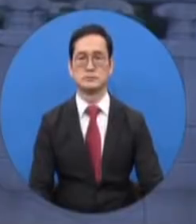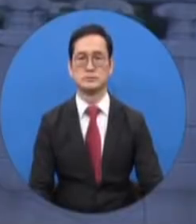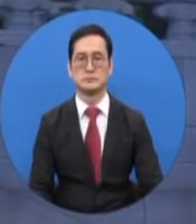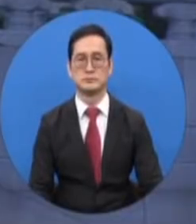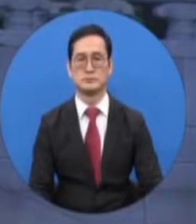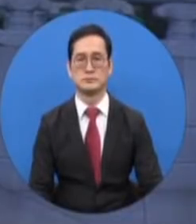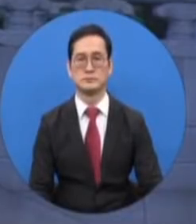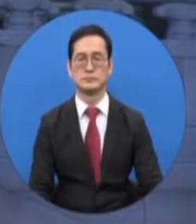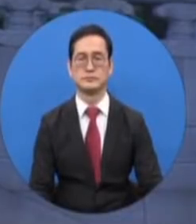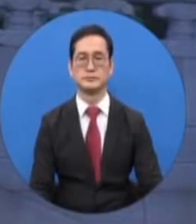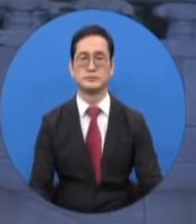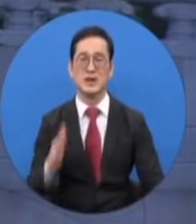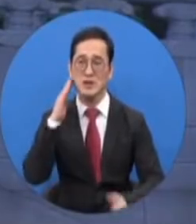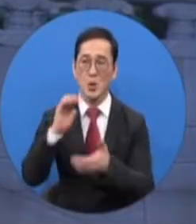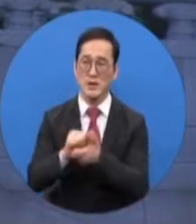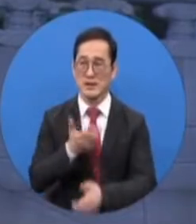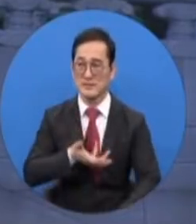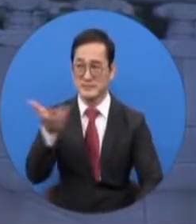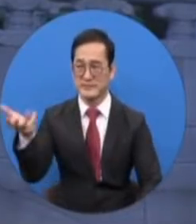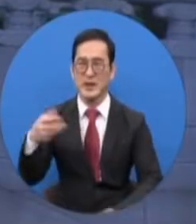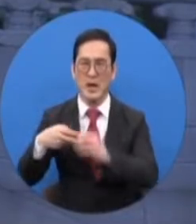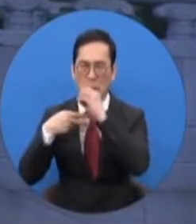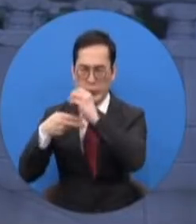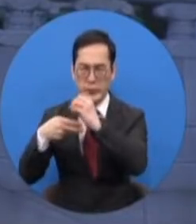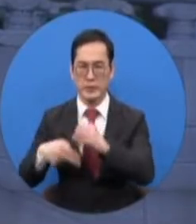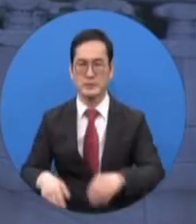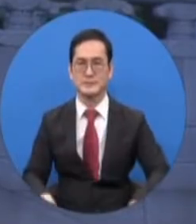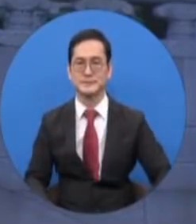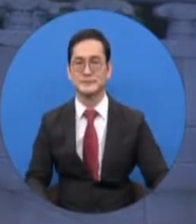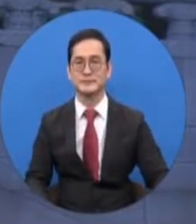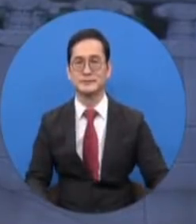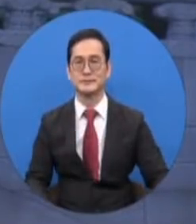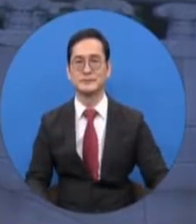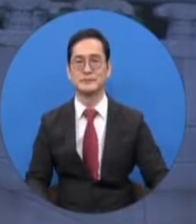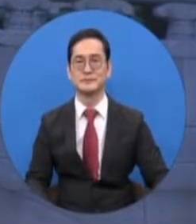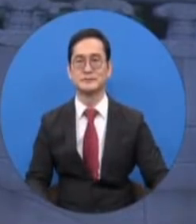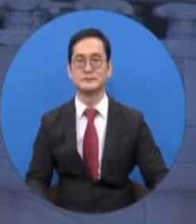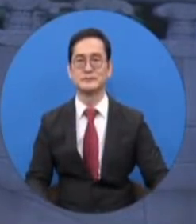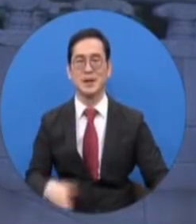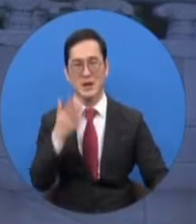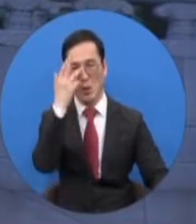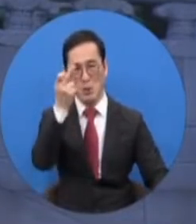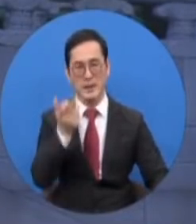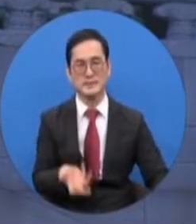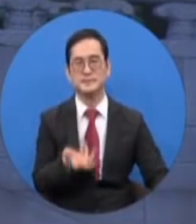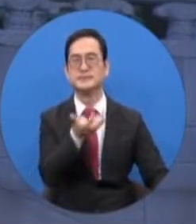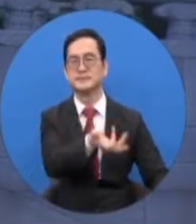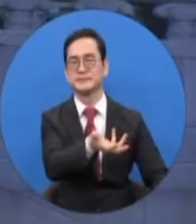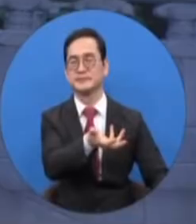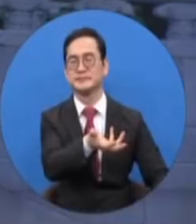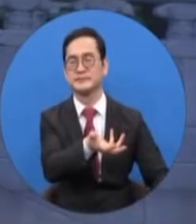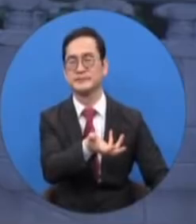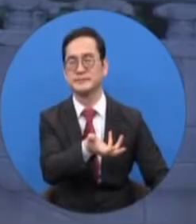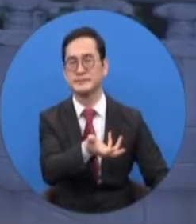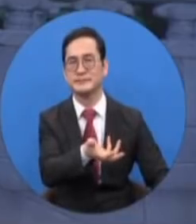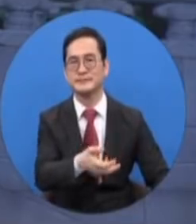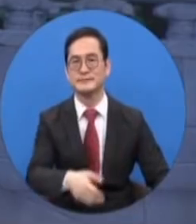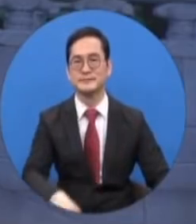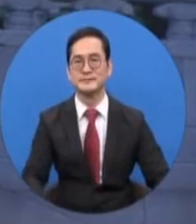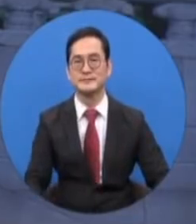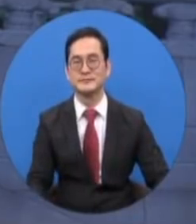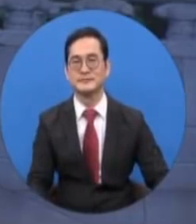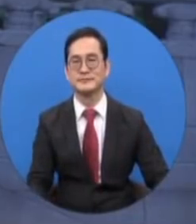자신 있게 얘기했습니다. 제로다. 결국 청와대는 안 가겠다. 취재에 의하면 용산 쪽으로 기울기가 기우는 것 같습니다.